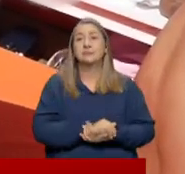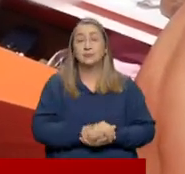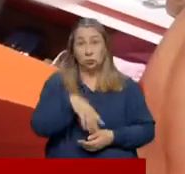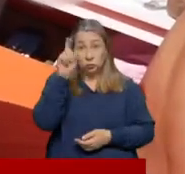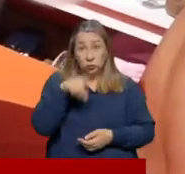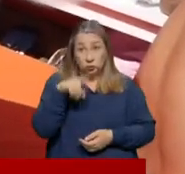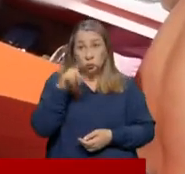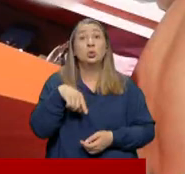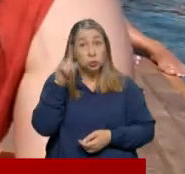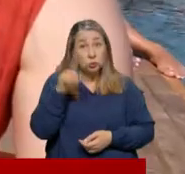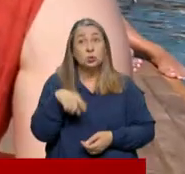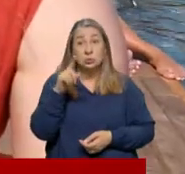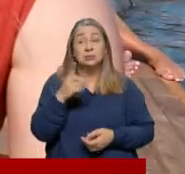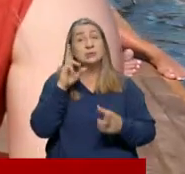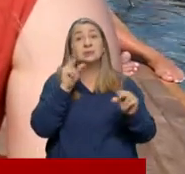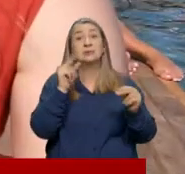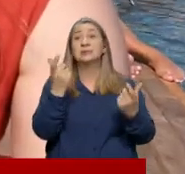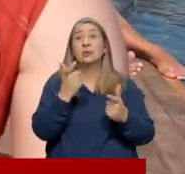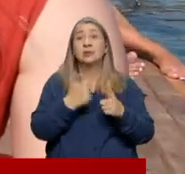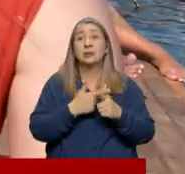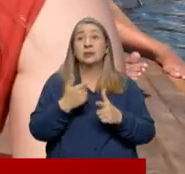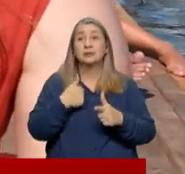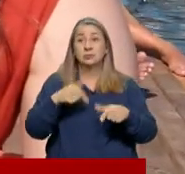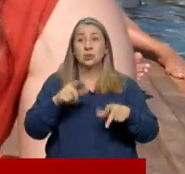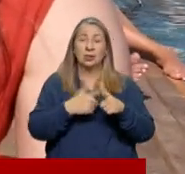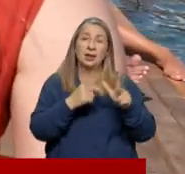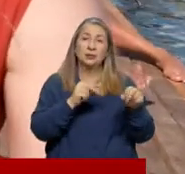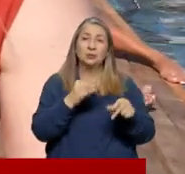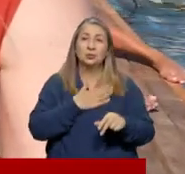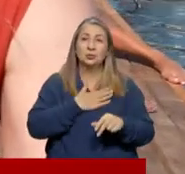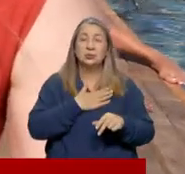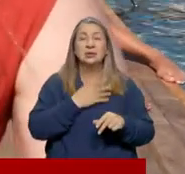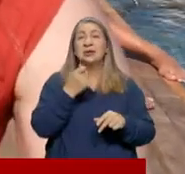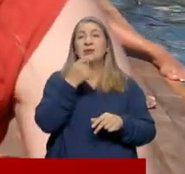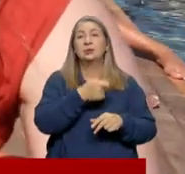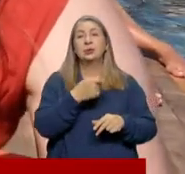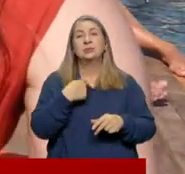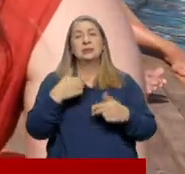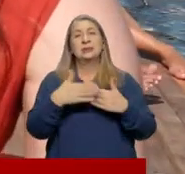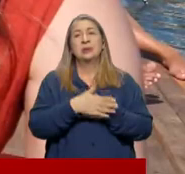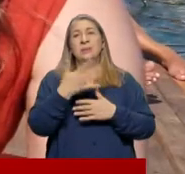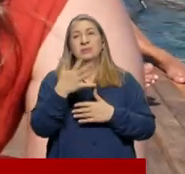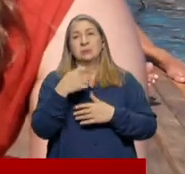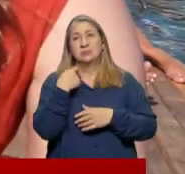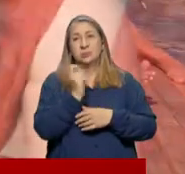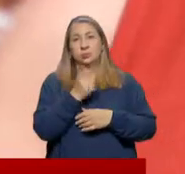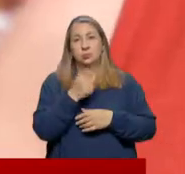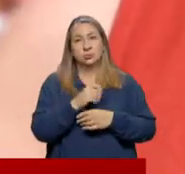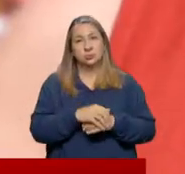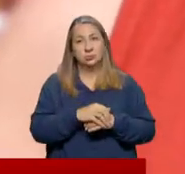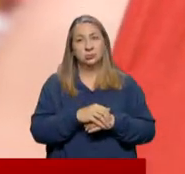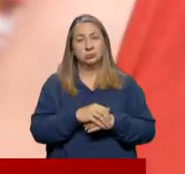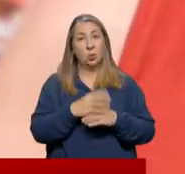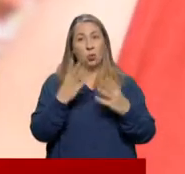gerekiyor günlük Burada otelde kalıyoruz Biz geceliği 5000 lira veriyoruz şu